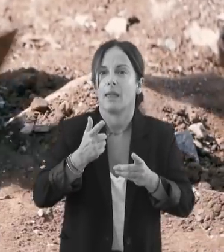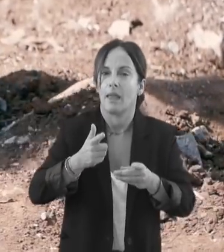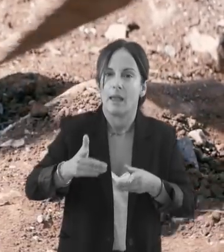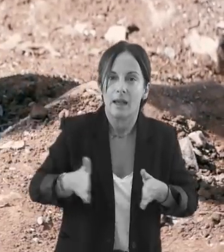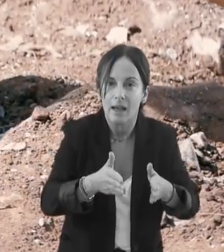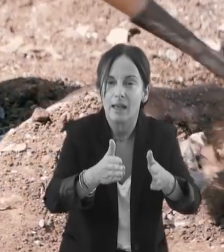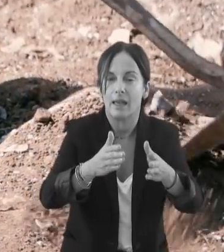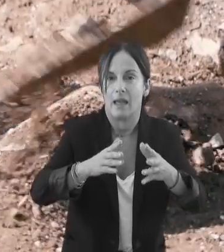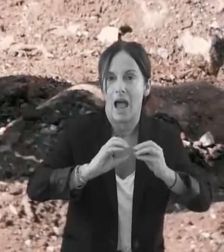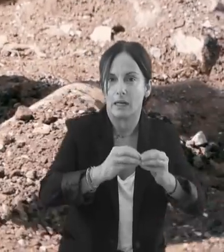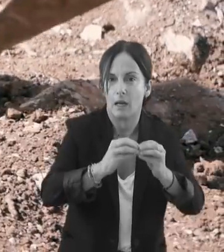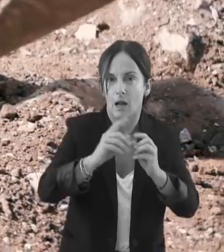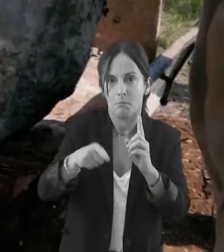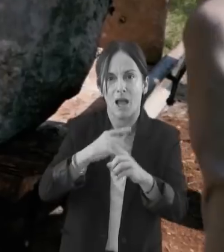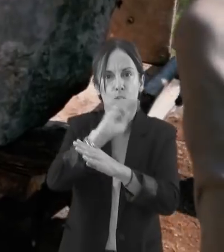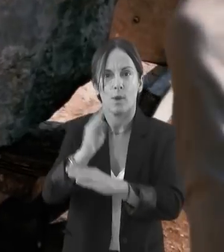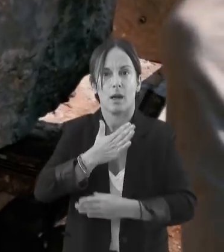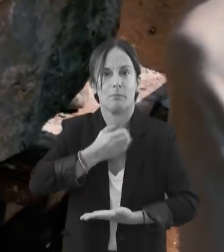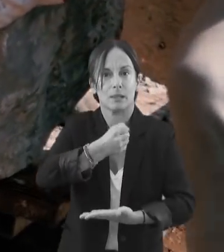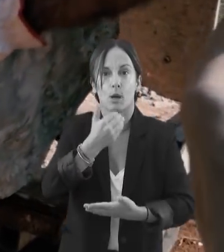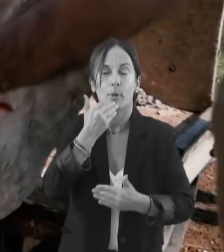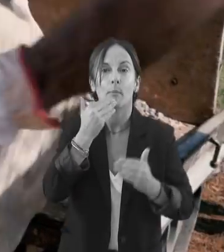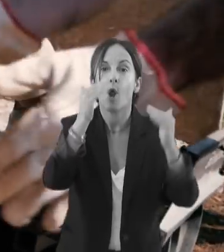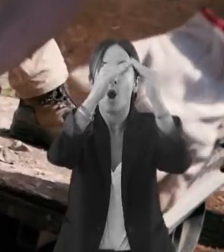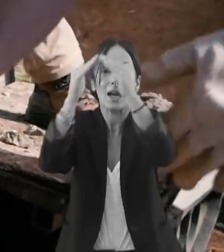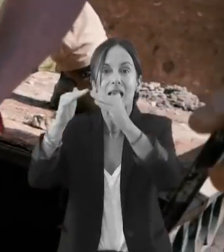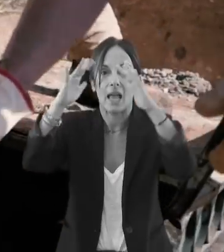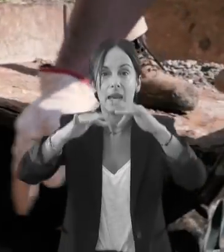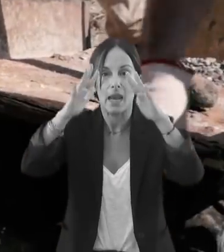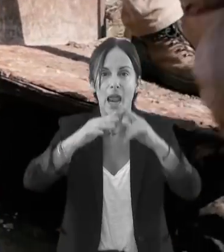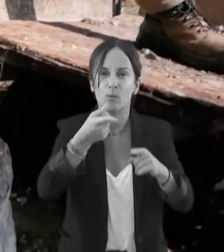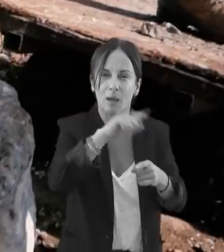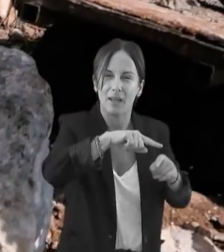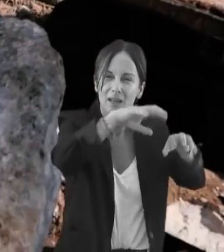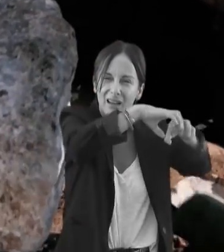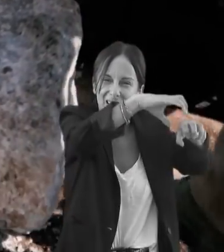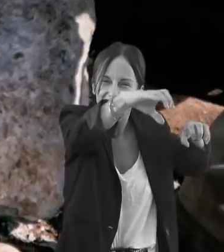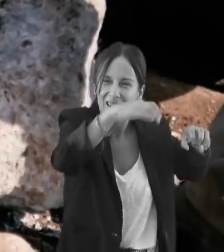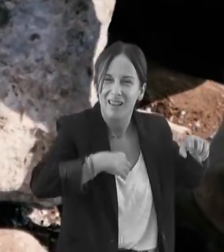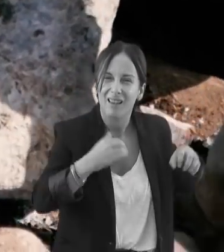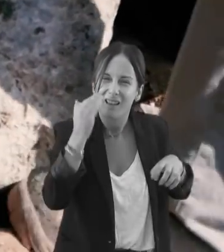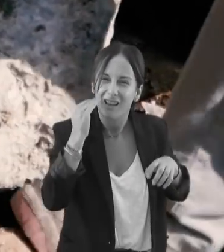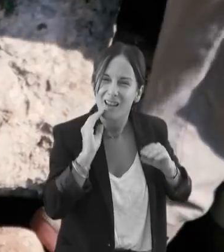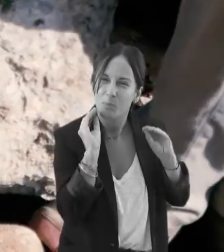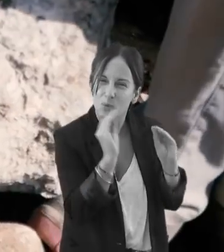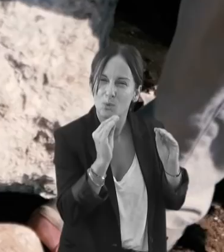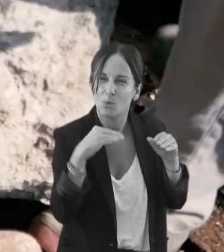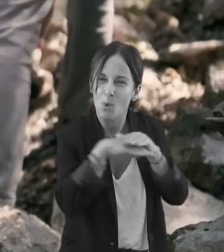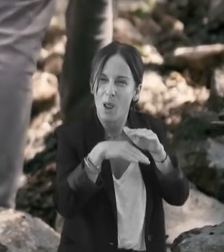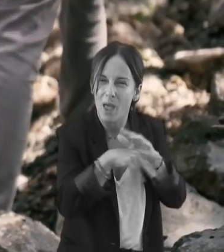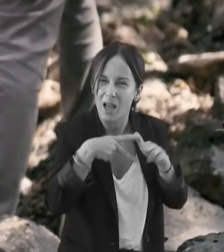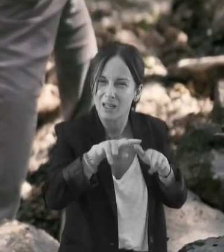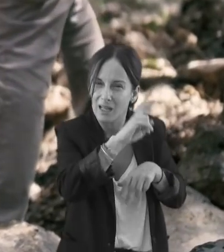brigades de mariers que des de fa tant anys fan feina en el Consell i que permeten la rehabilitació dels